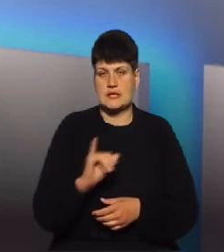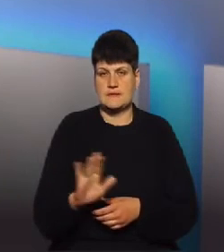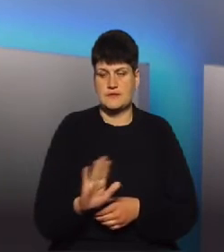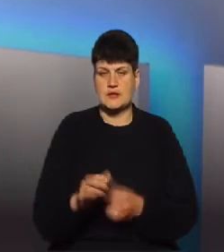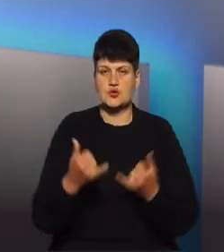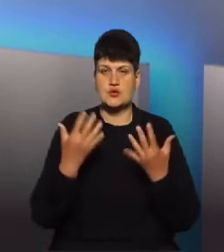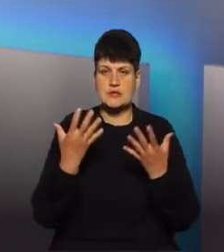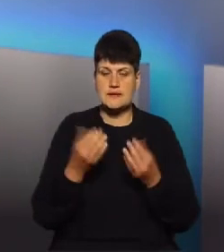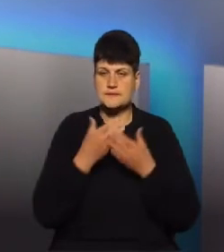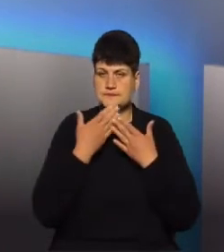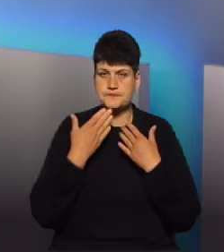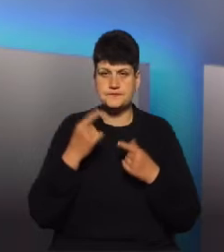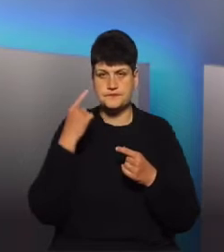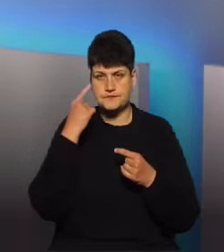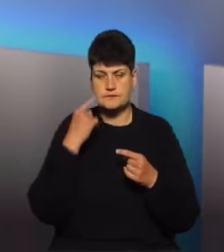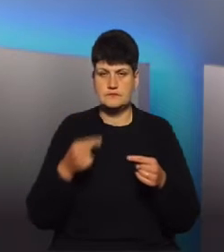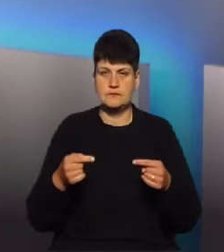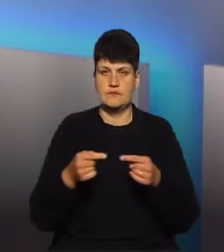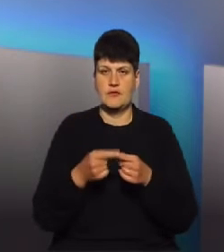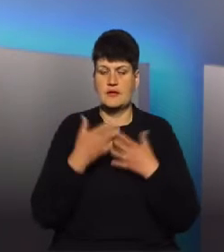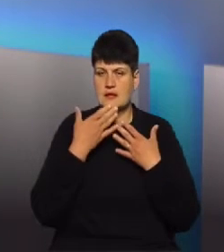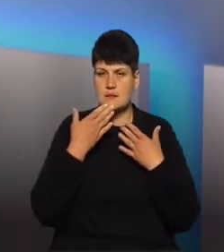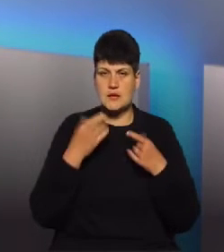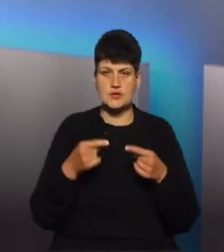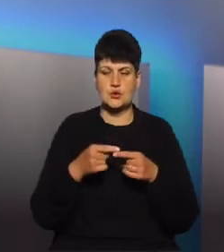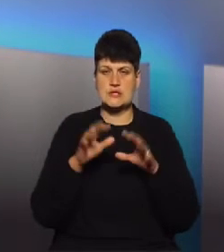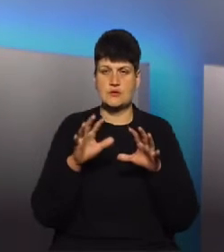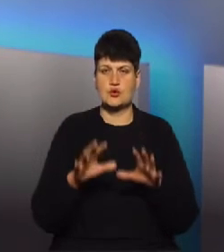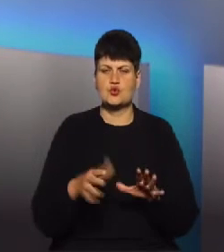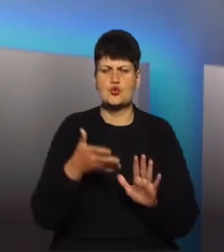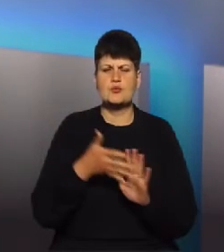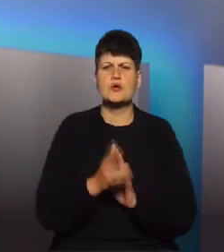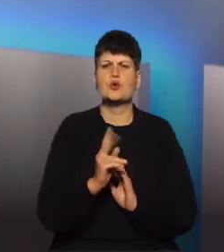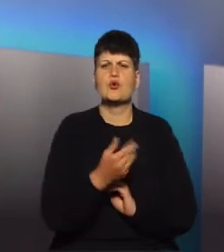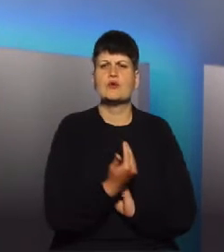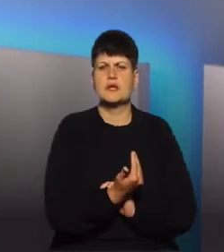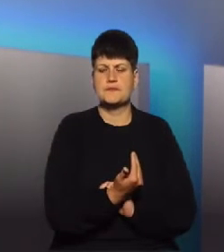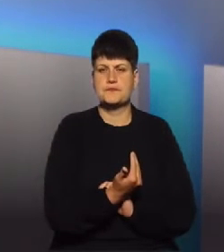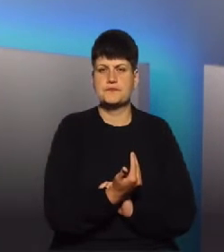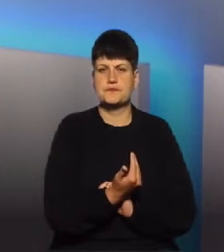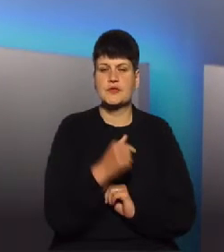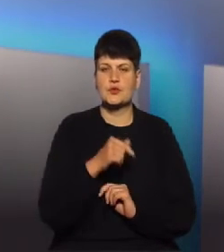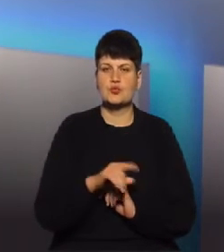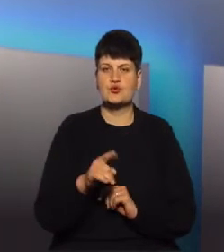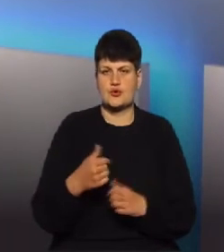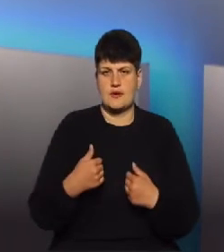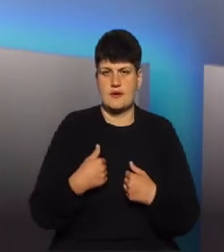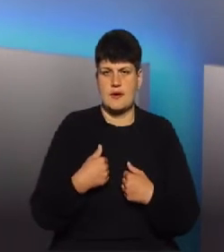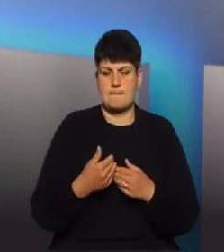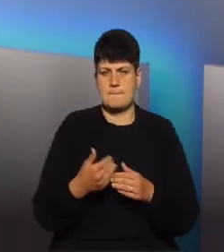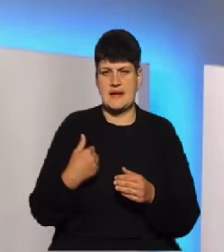визначена позиція чітка. Ми не маємо чіткого законодавства стосовно того, щоб зрозуміти, хто вони. Тому що я буквально перед ефіром